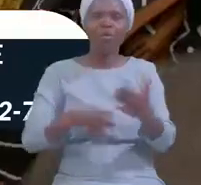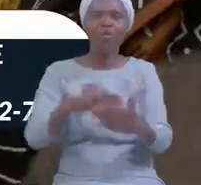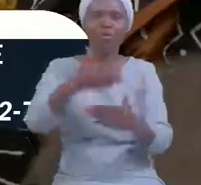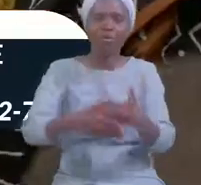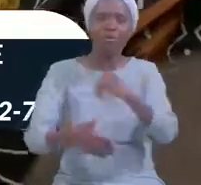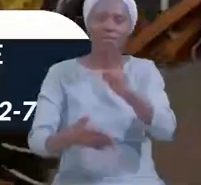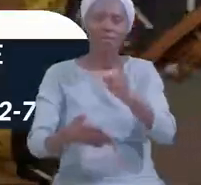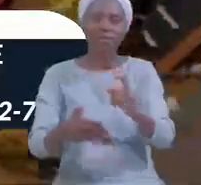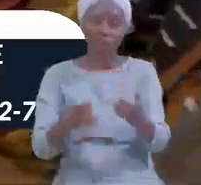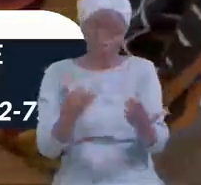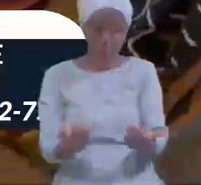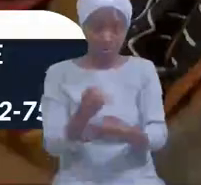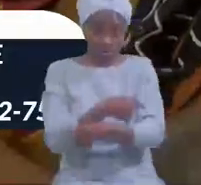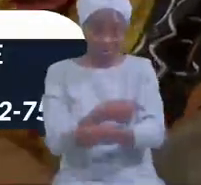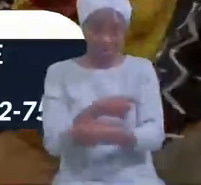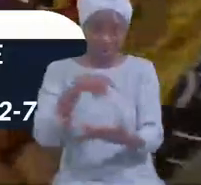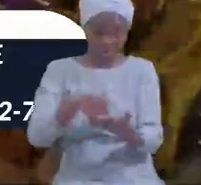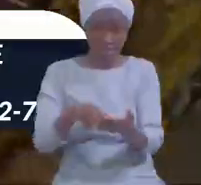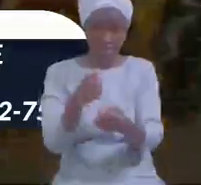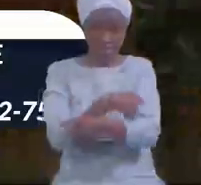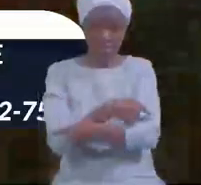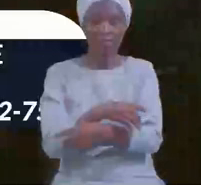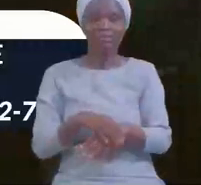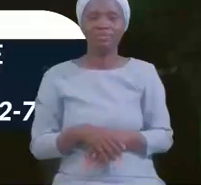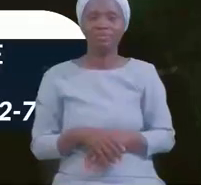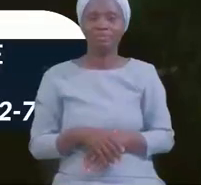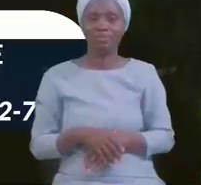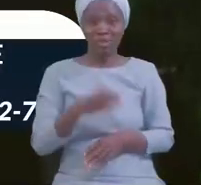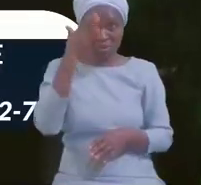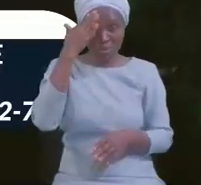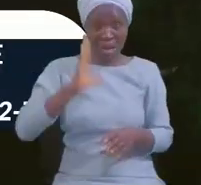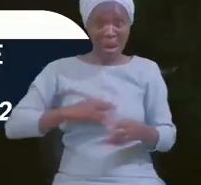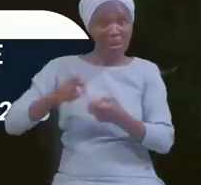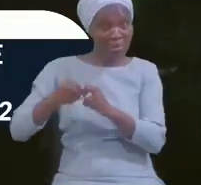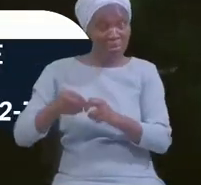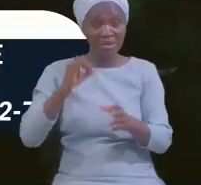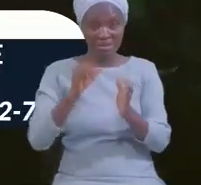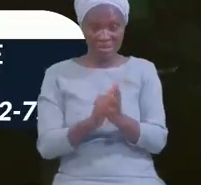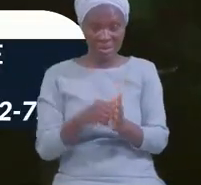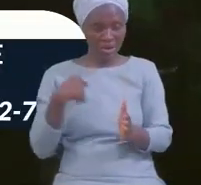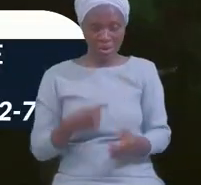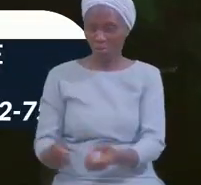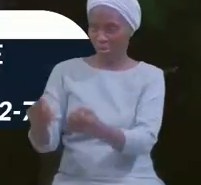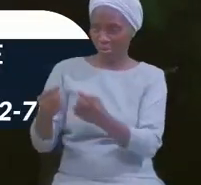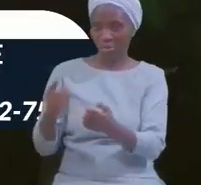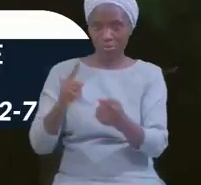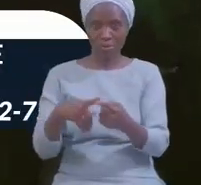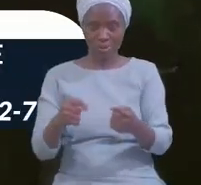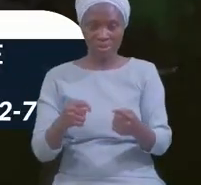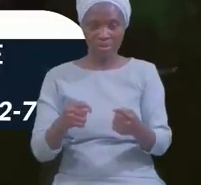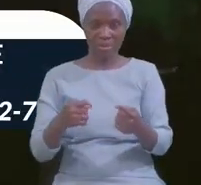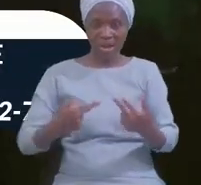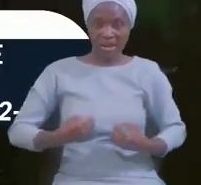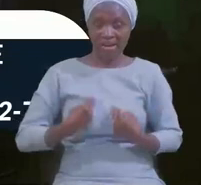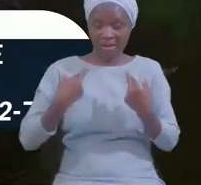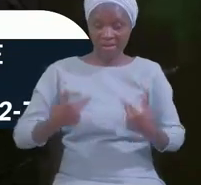Aujourd'hui, je t'établis aujourd'hui. Voilà notre problème. On vient au réveil. Nous venons